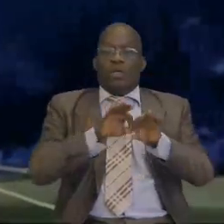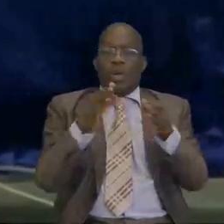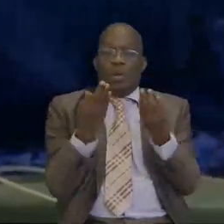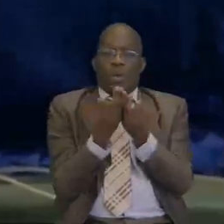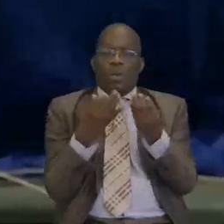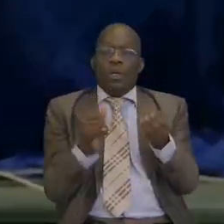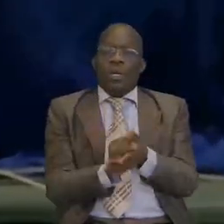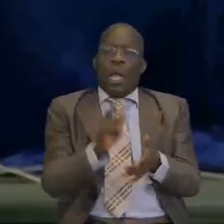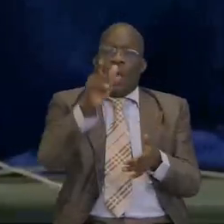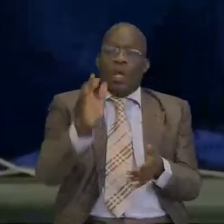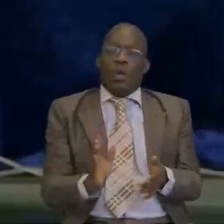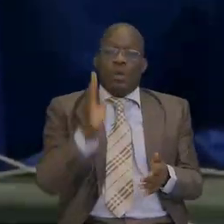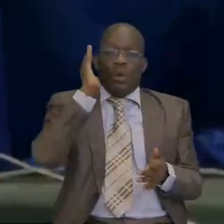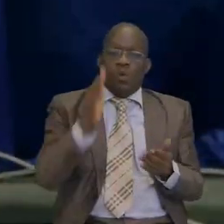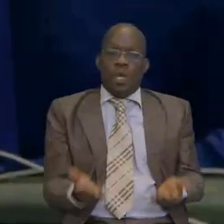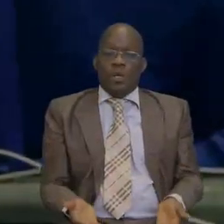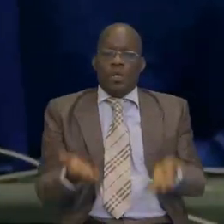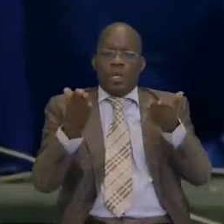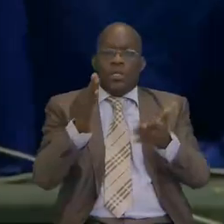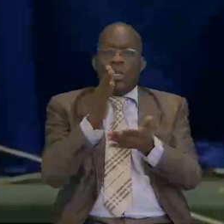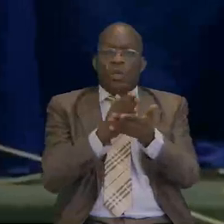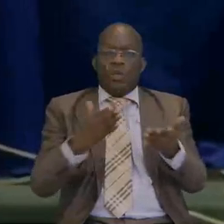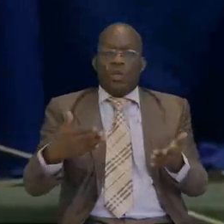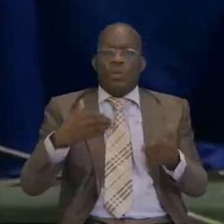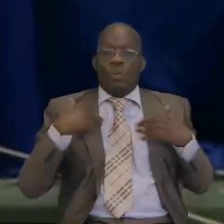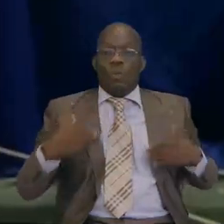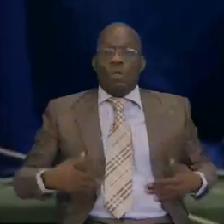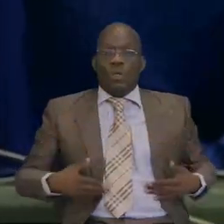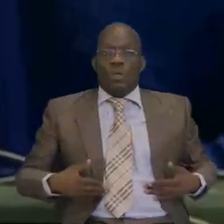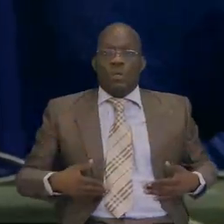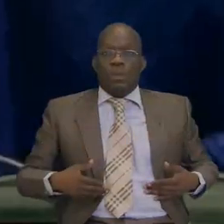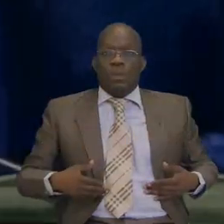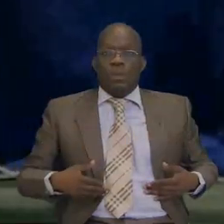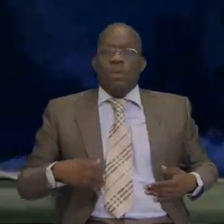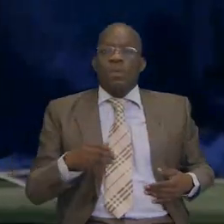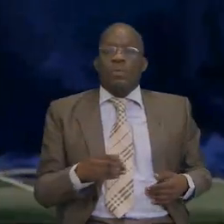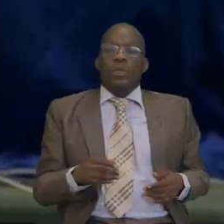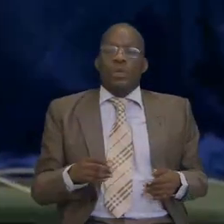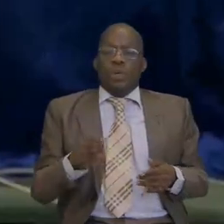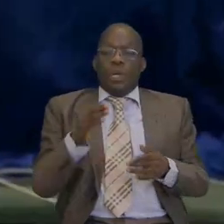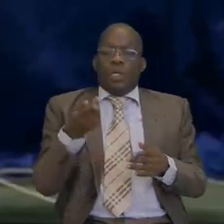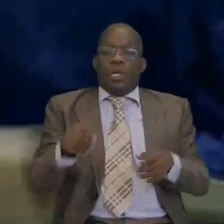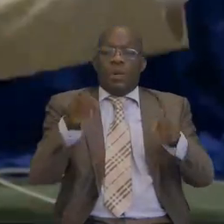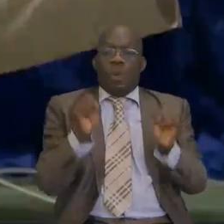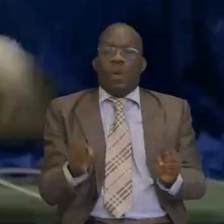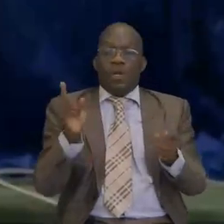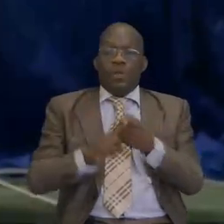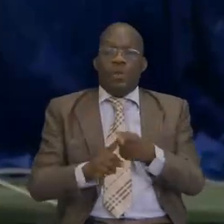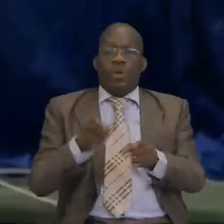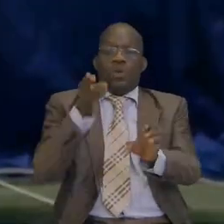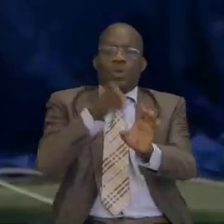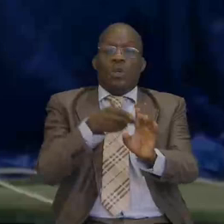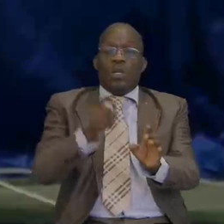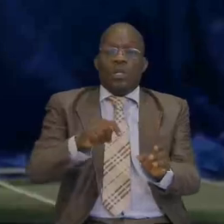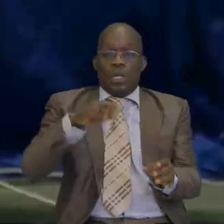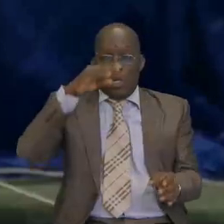Pour que Dieu nous suscite. Suscite quelqu'un. et la puissance pour unir l'homme à